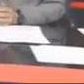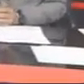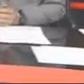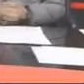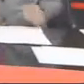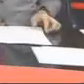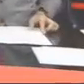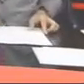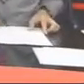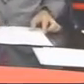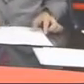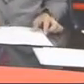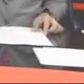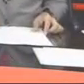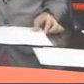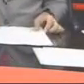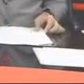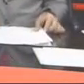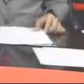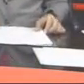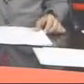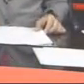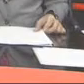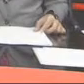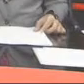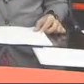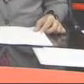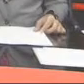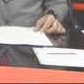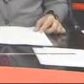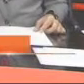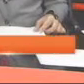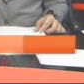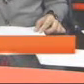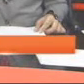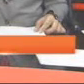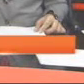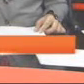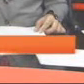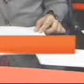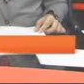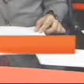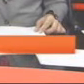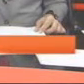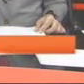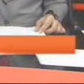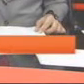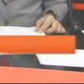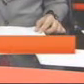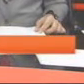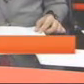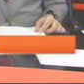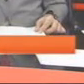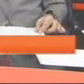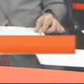สวัสดีปีใหม่ค่ะ สวัสดีค่ะต้อนรับเข้าสู่ข่าวเที่ยงไทย PBS นะคะวันนี้วันที่1มกราคม2555ค่ะวันนี้พบกับดิฉันสิริ